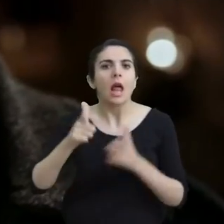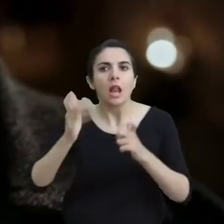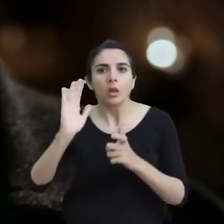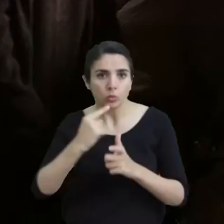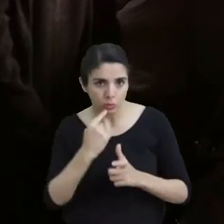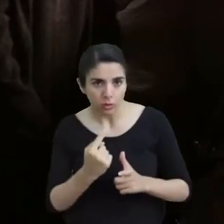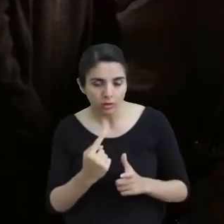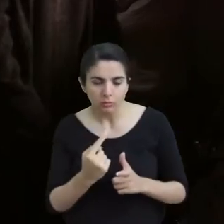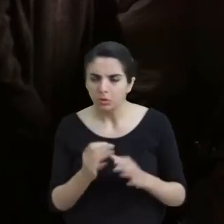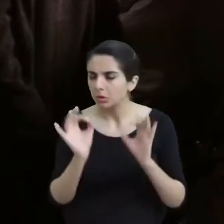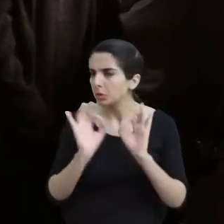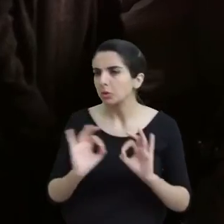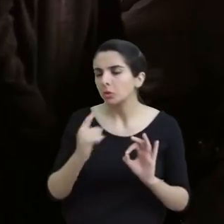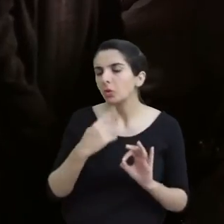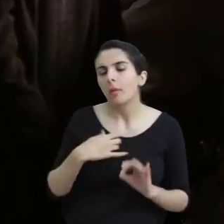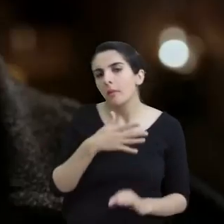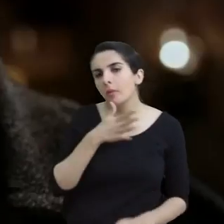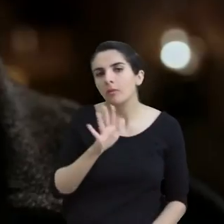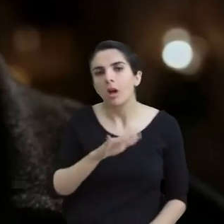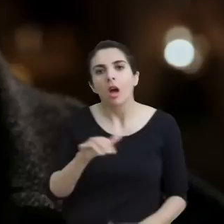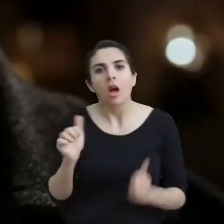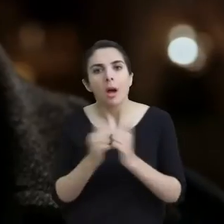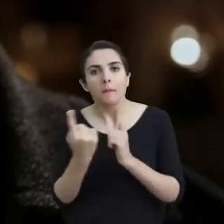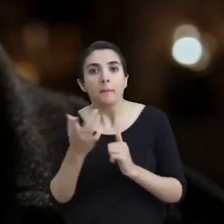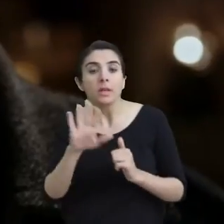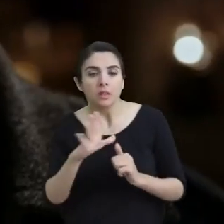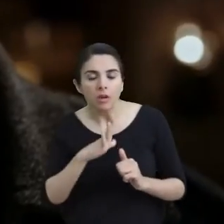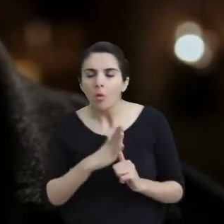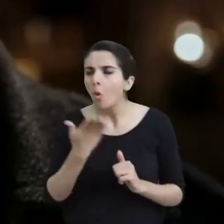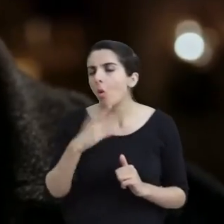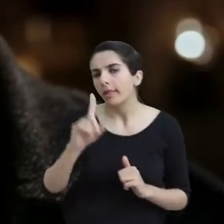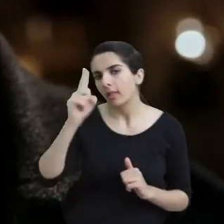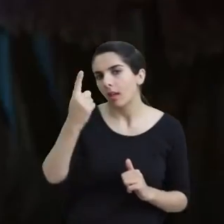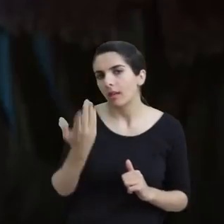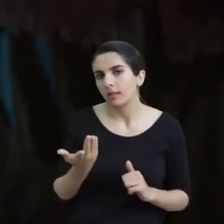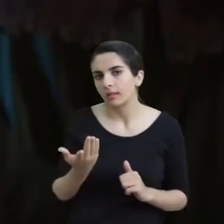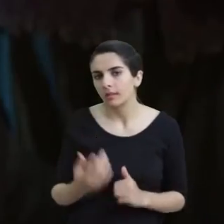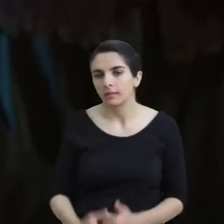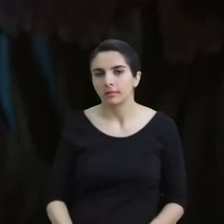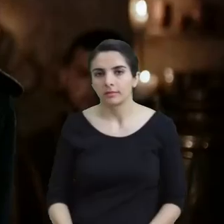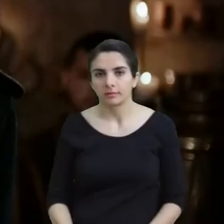Yağları nereye götüreceğini söyledi mi? Yok, bilmiyorum ha. Yanında başka biri falan? Yok da.